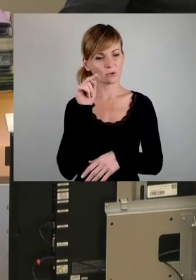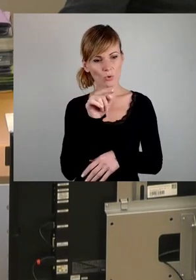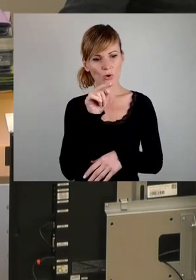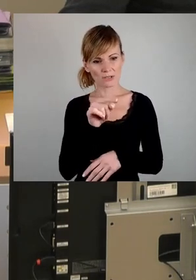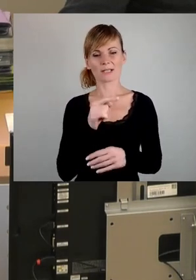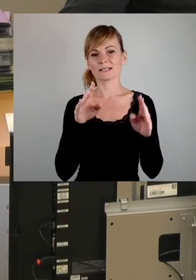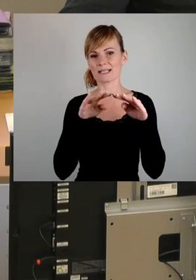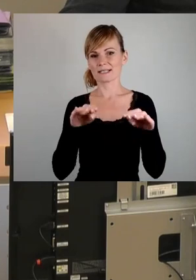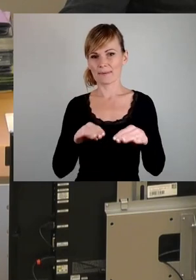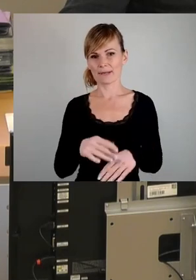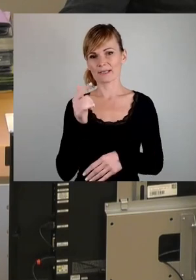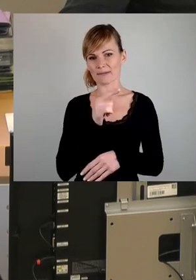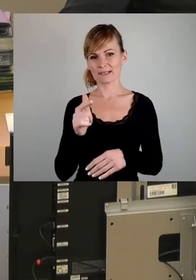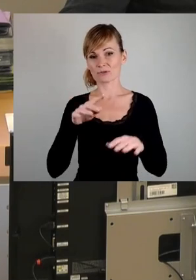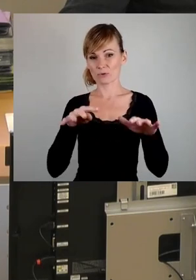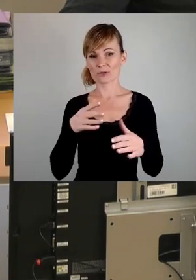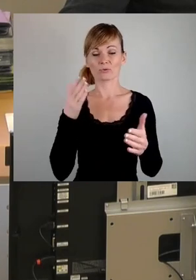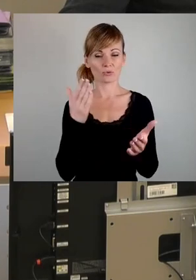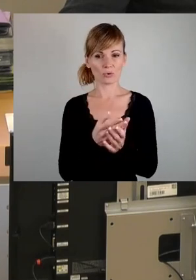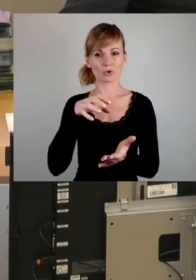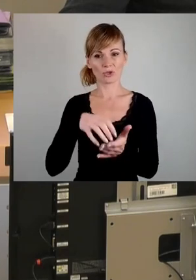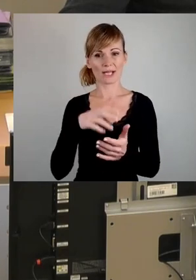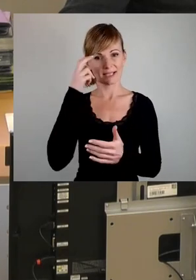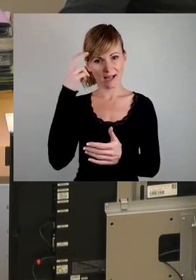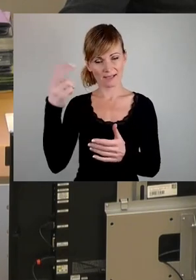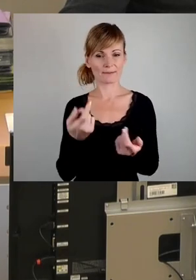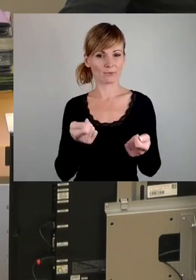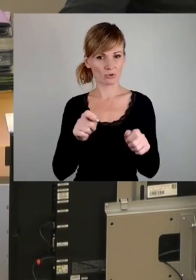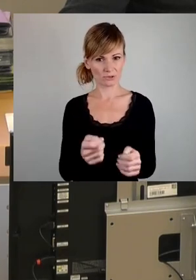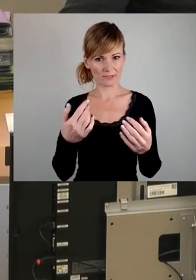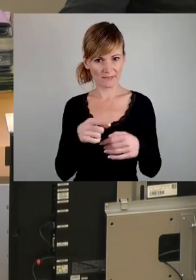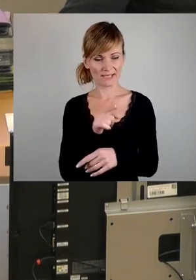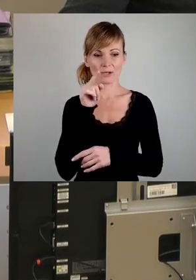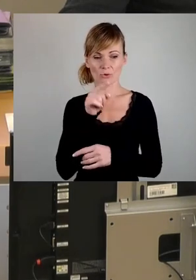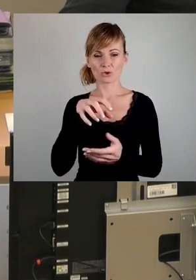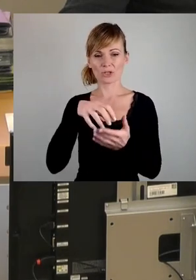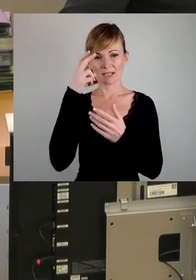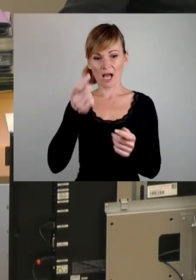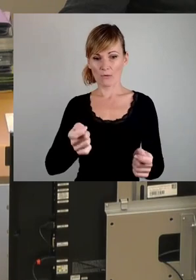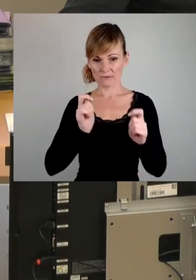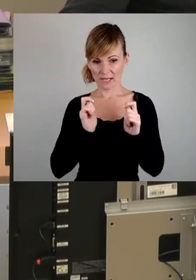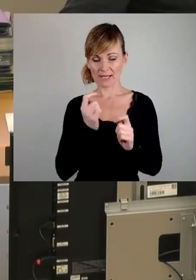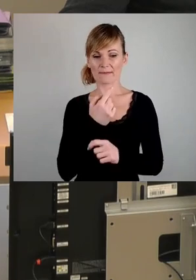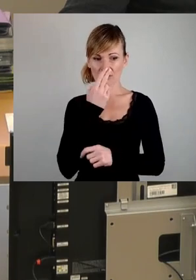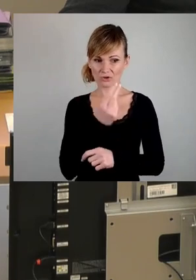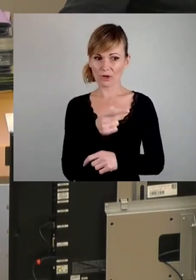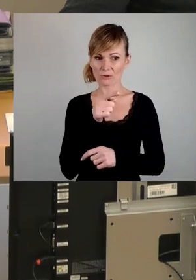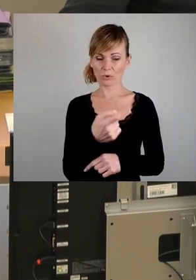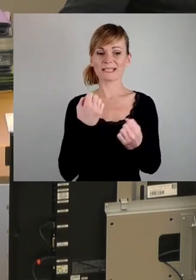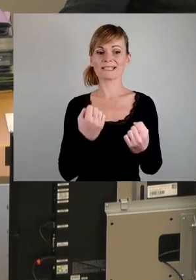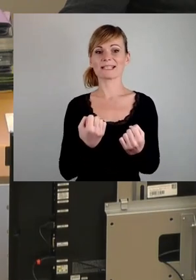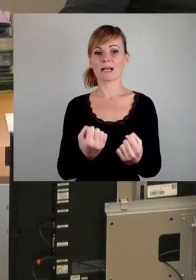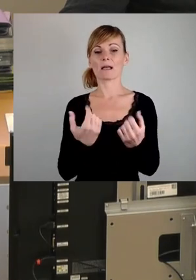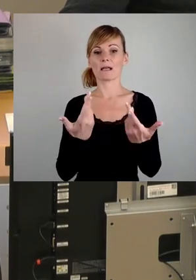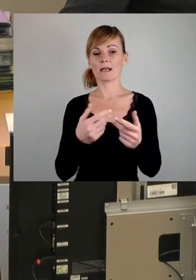schon mal einen Stadtratsbeschluss getroffen, der die Stadtverwaltung beauftragt, dort eine sichere Badestelle auch Schritt für Schritt zu schaffen. Und wir haben jetzt im